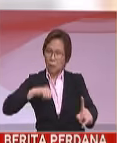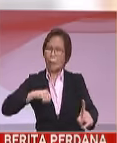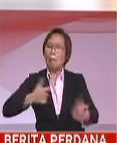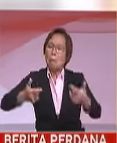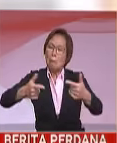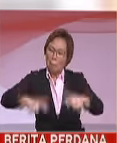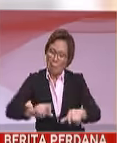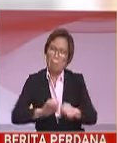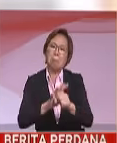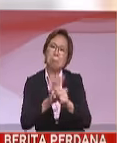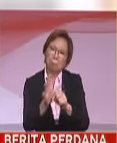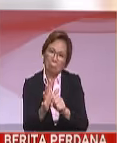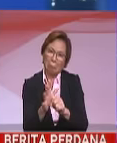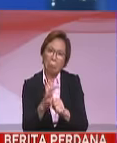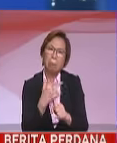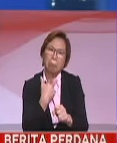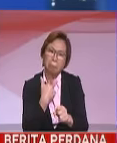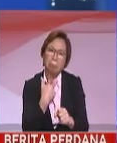terkesan.